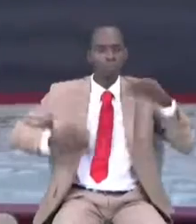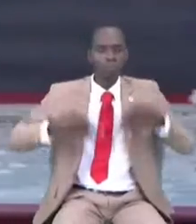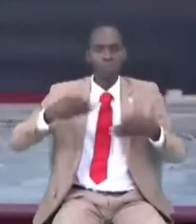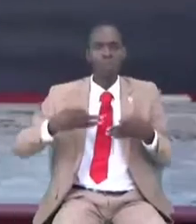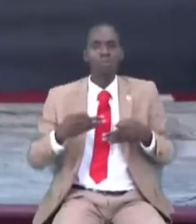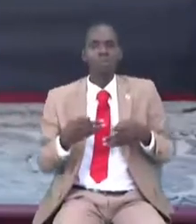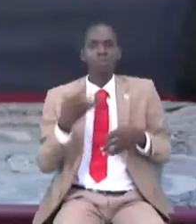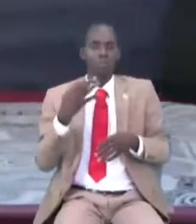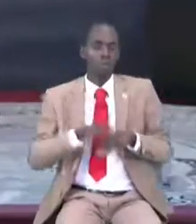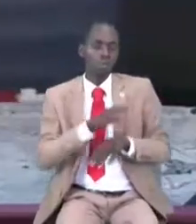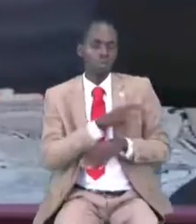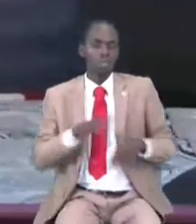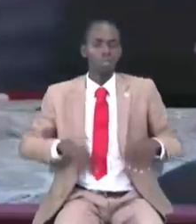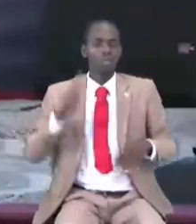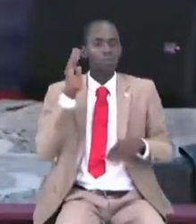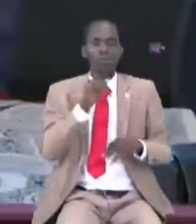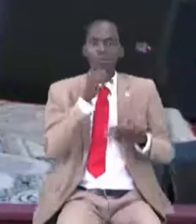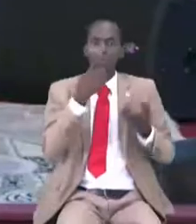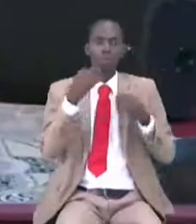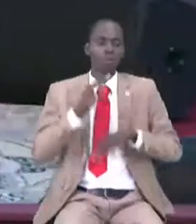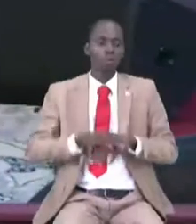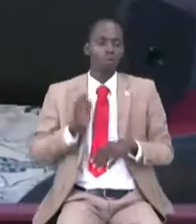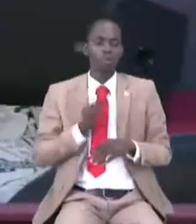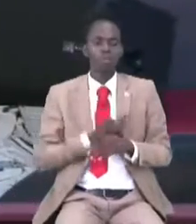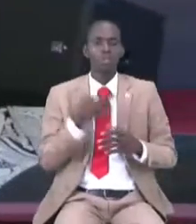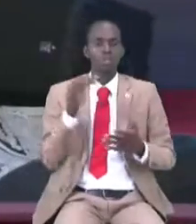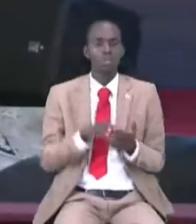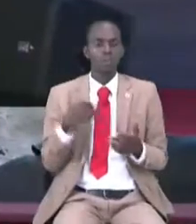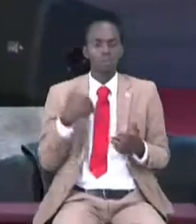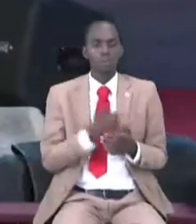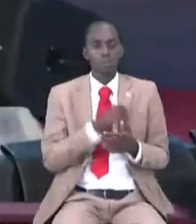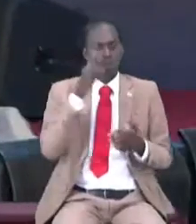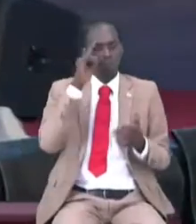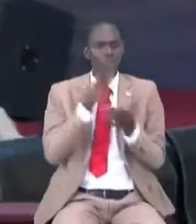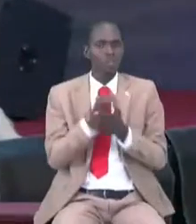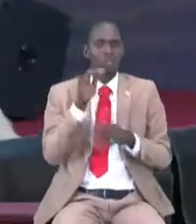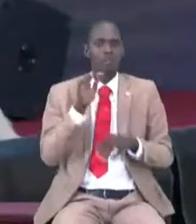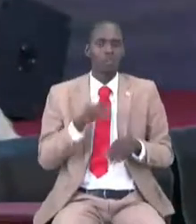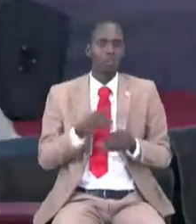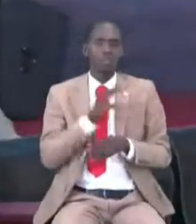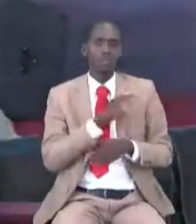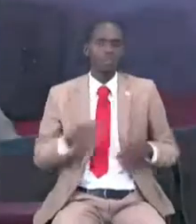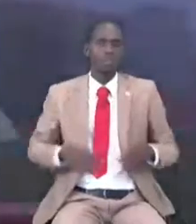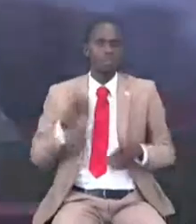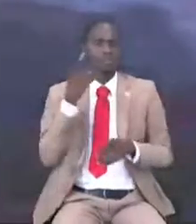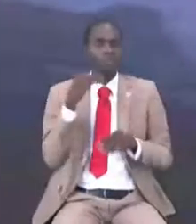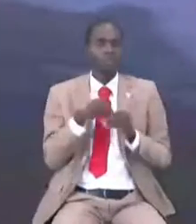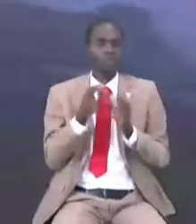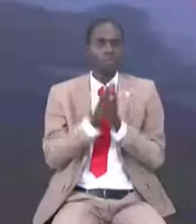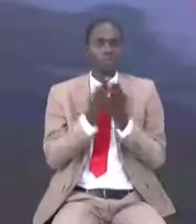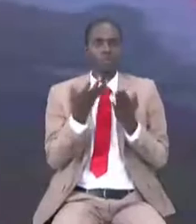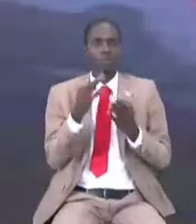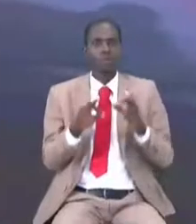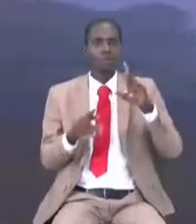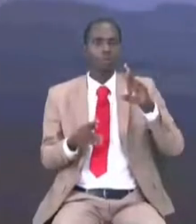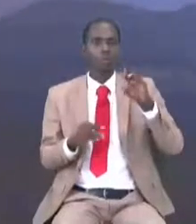Christ. Romains 5, verset 1. Romains 5, verset 1. Étant donc justifiés par la